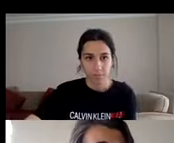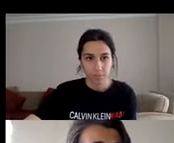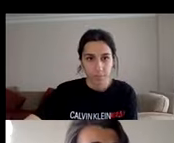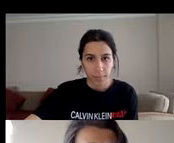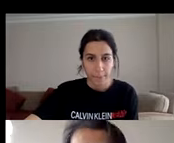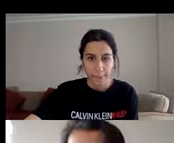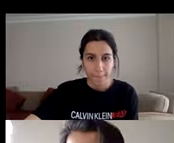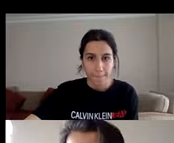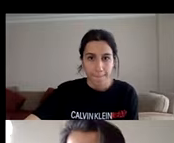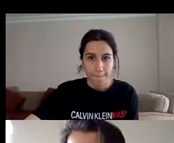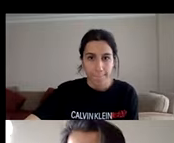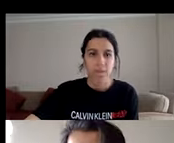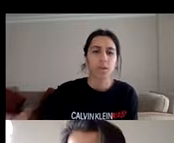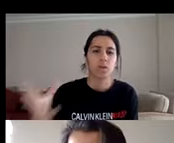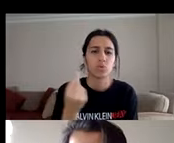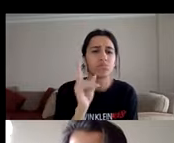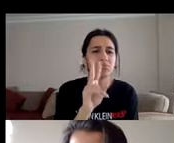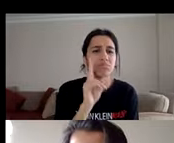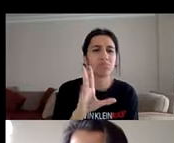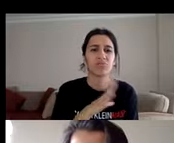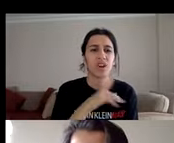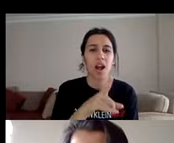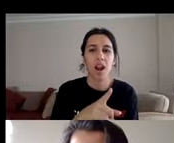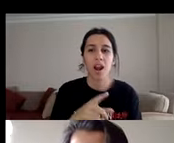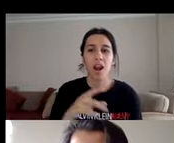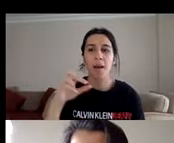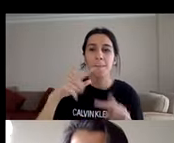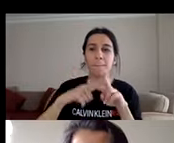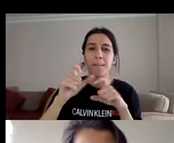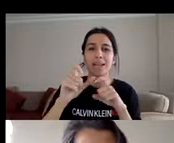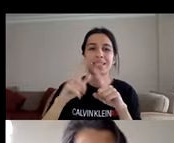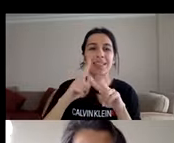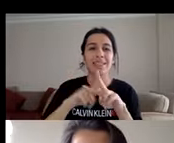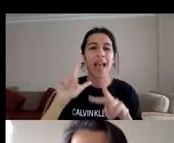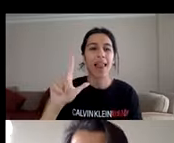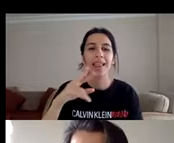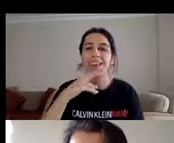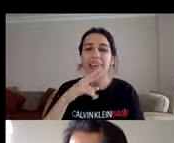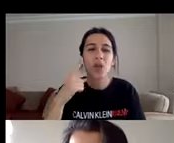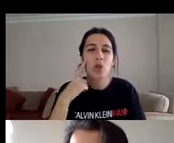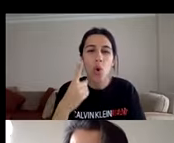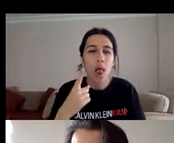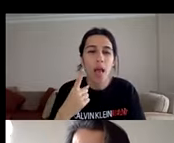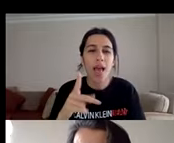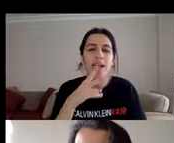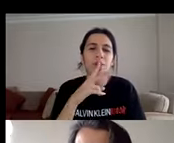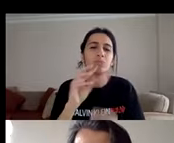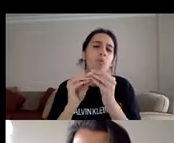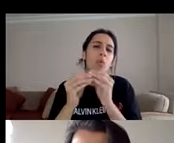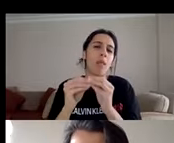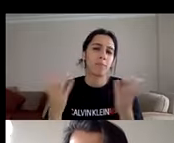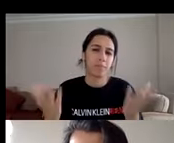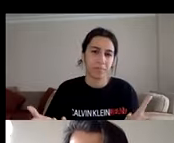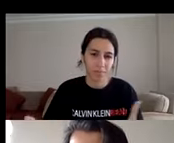Peki, çok sık gördüğümüz problem. Son dönemde pastel renklerin kullanımı çok arttı. Özellikle mobil cihazlarla. Kontrast problemi. Kontrast nedir? Şekil